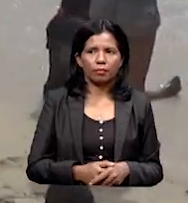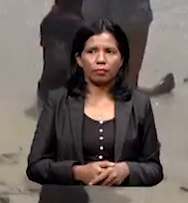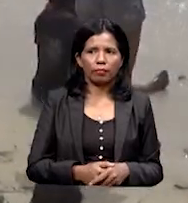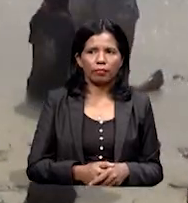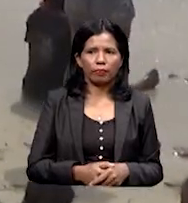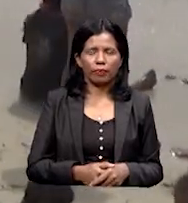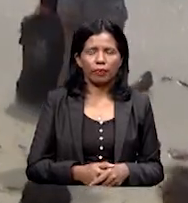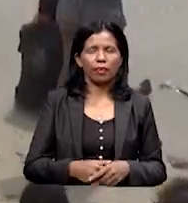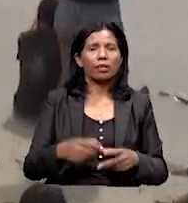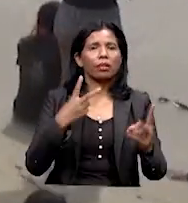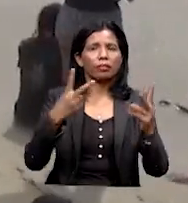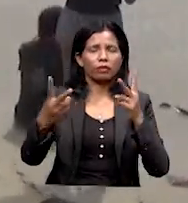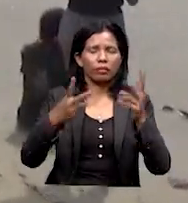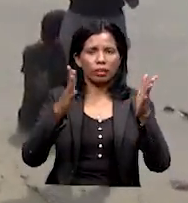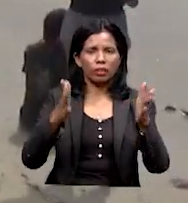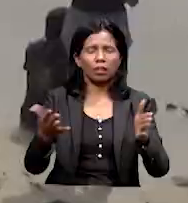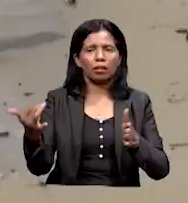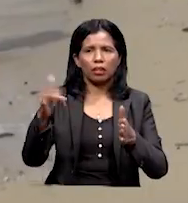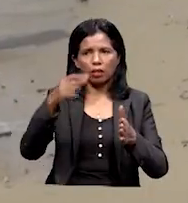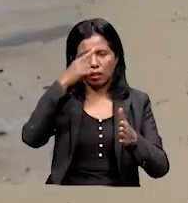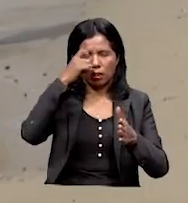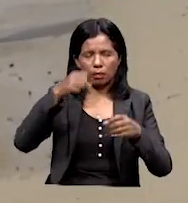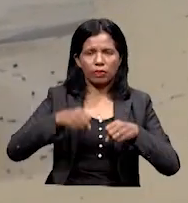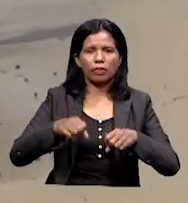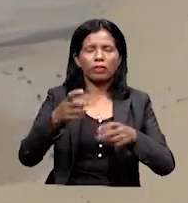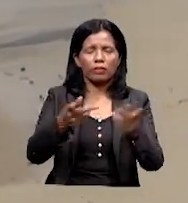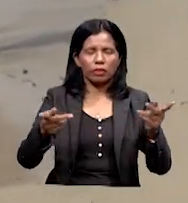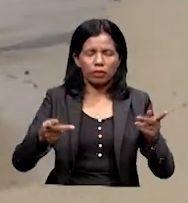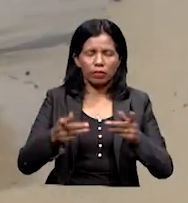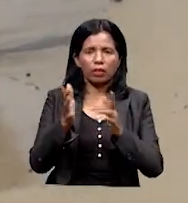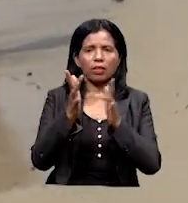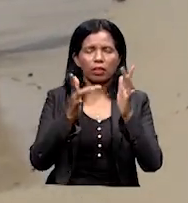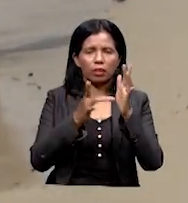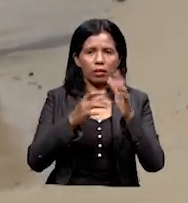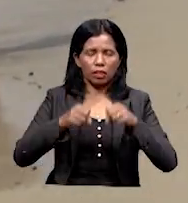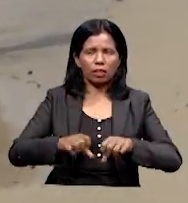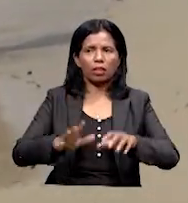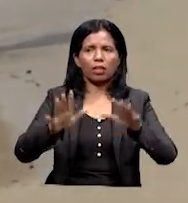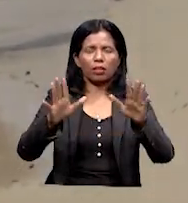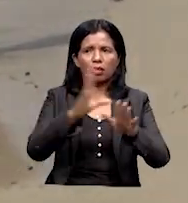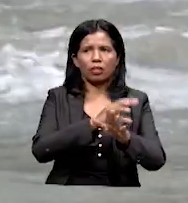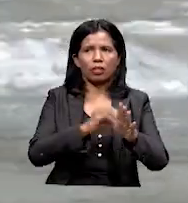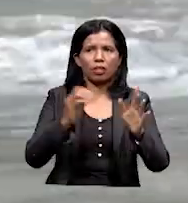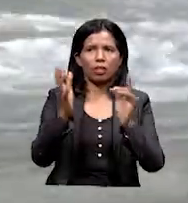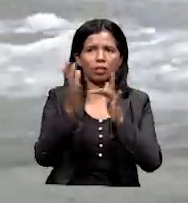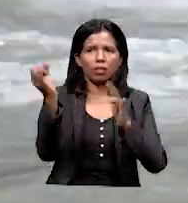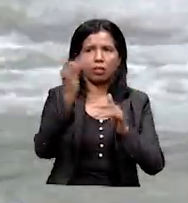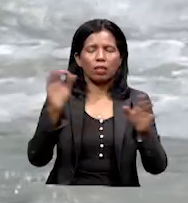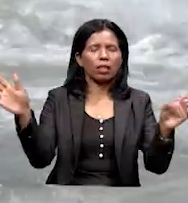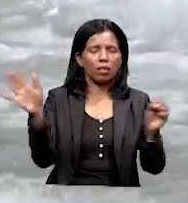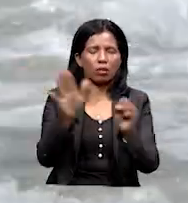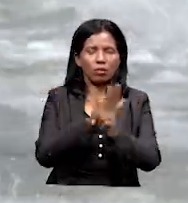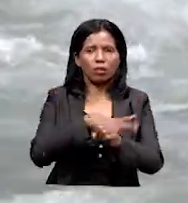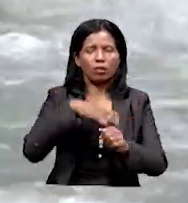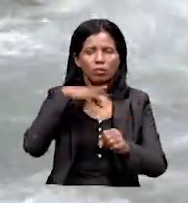Visitante sira hato lamenta saune tamba fatin Kristo rei no are branca ne bender fatin turistiku religioso na kon holisu